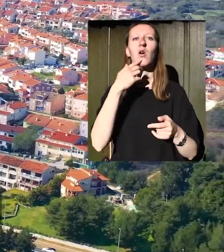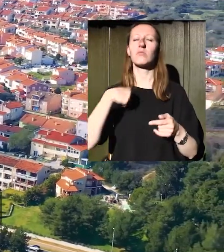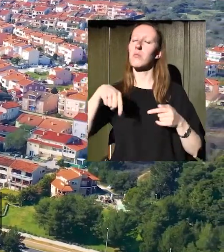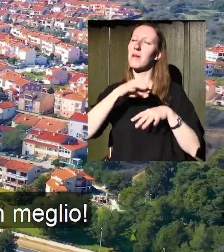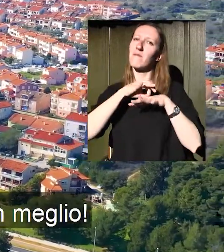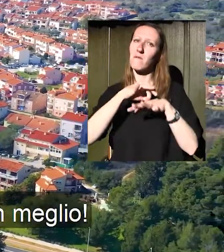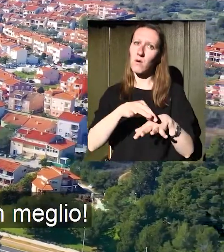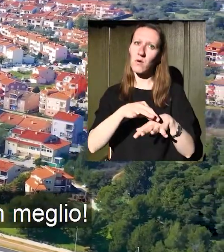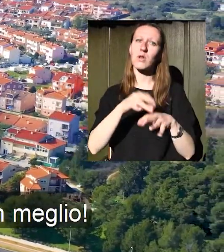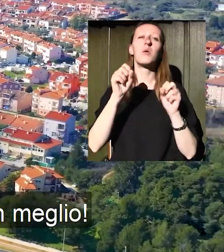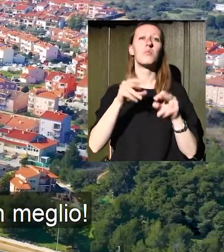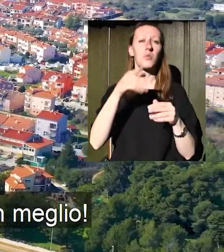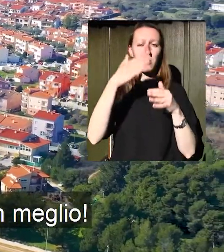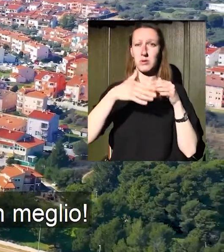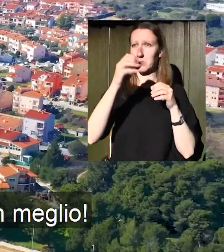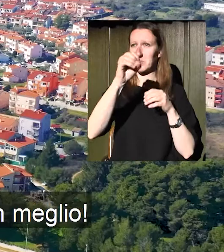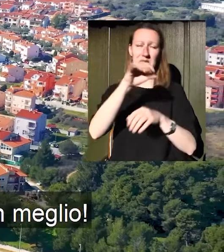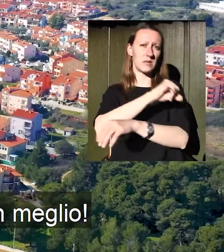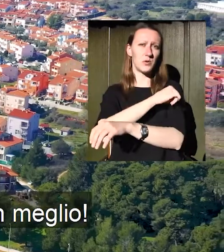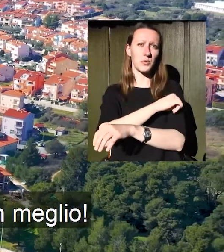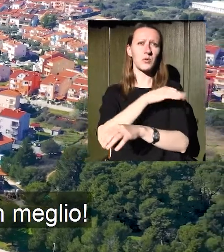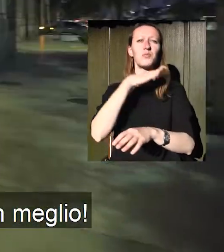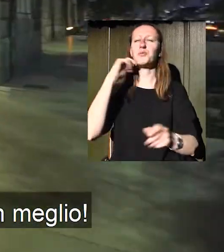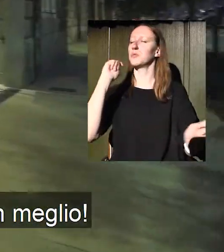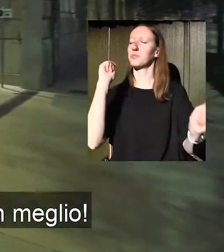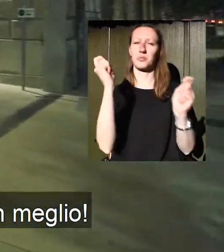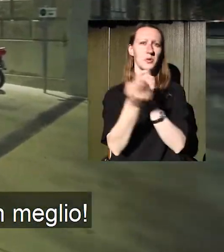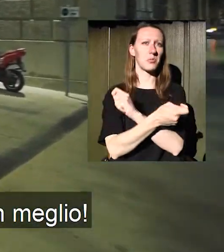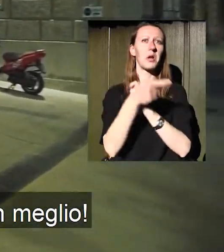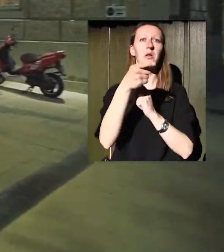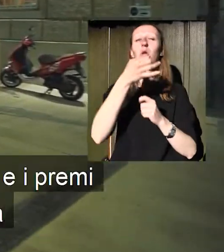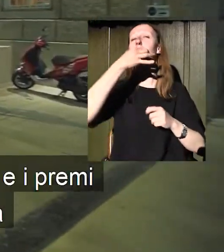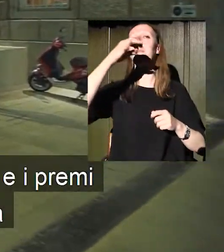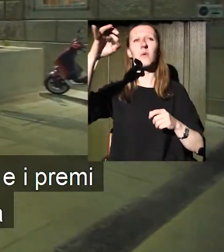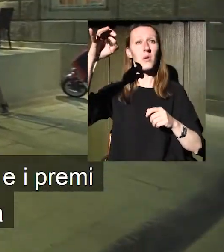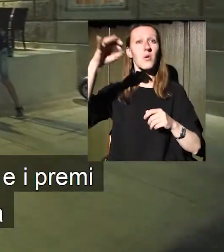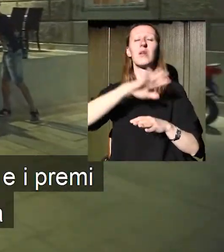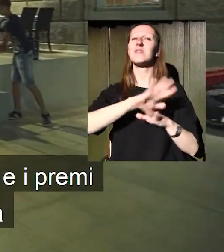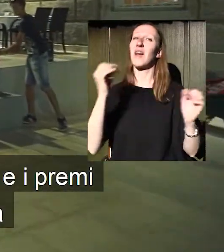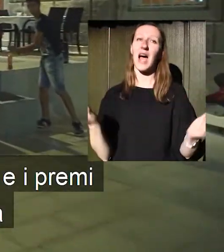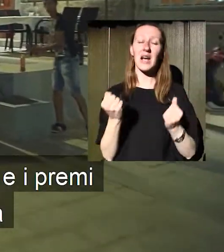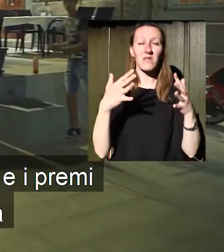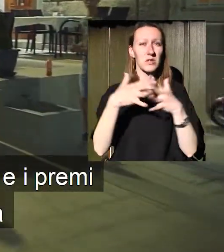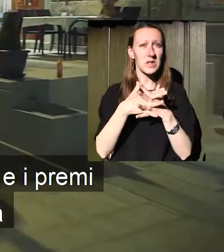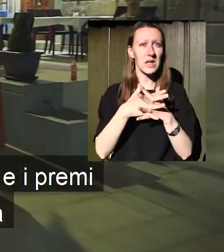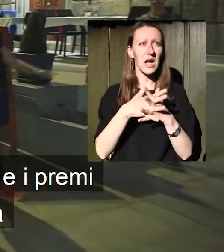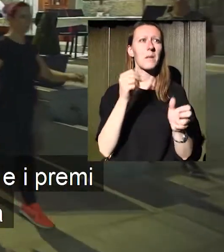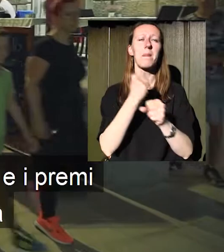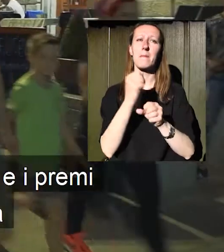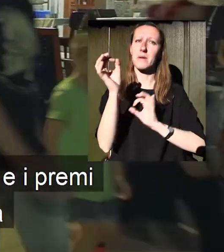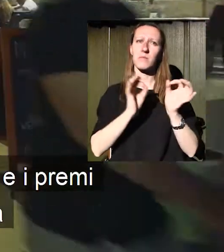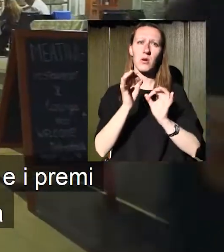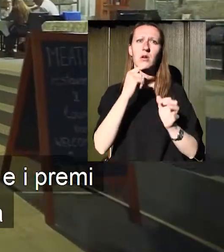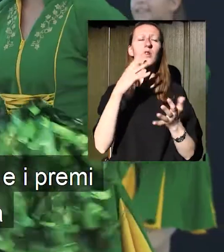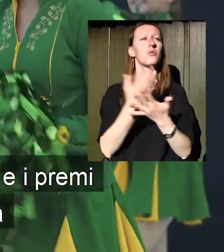vodili. Pula se zadnjih 15 godina puno promijenila. I to na bolje. Sve aktivnosti grada, realizirani projekti